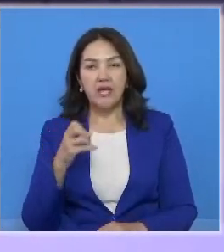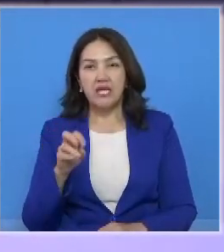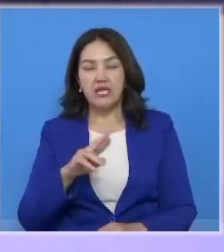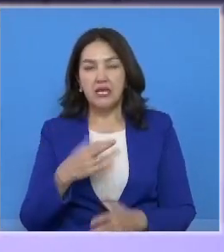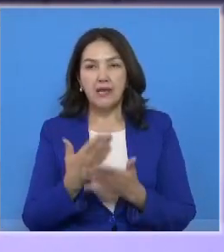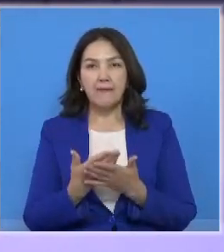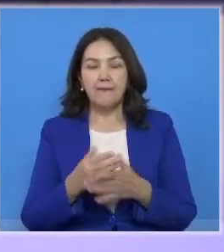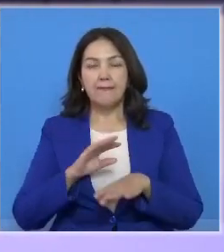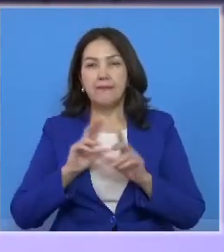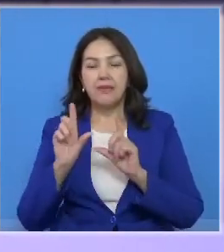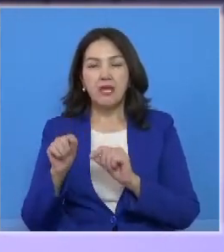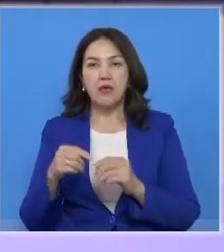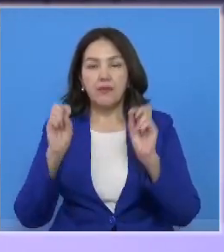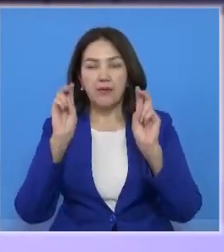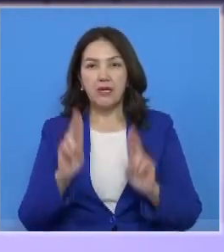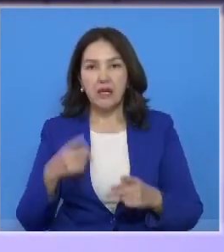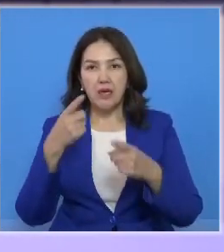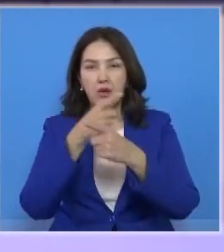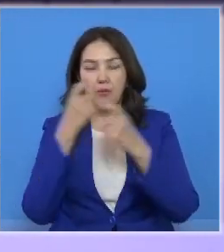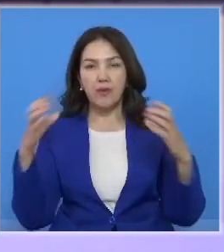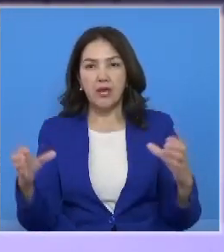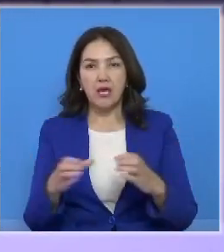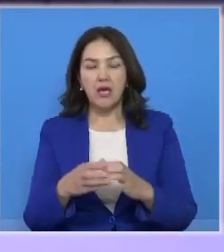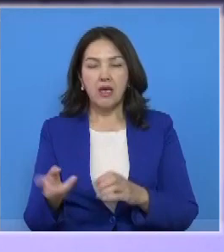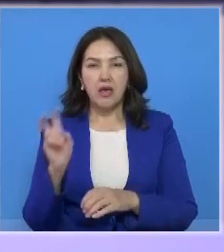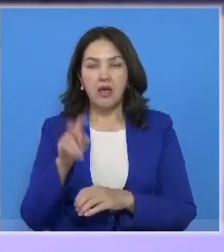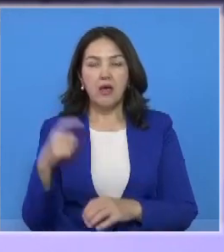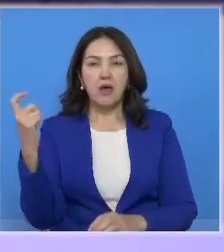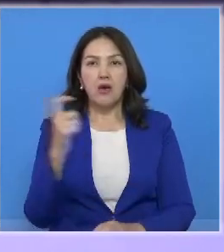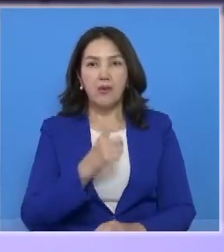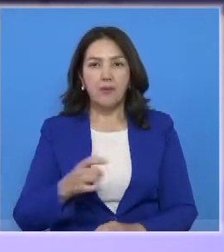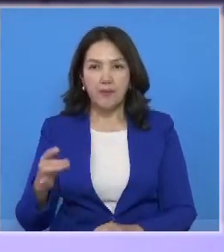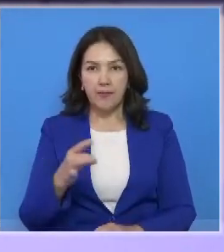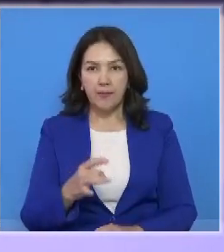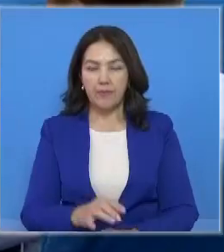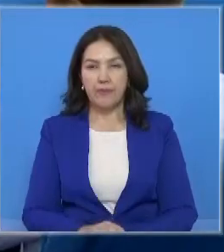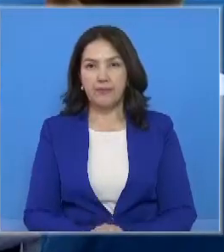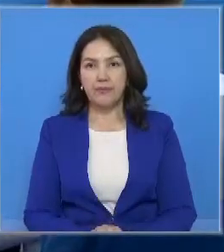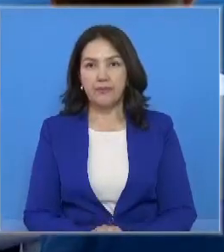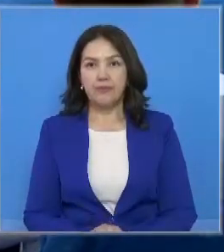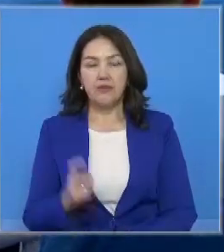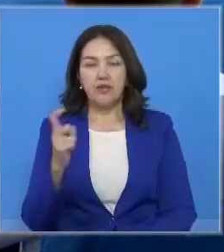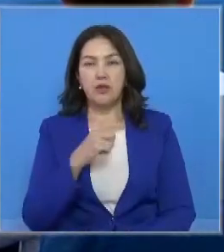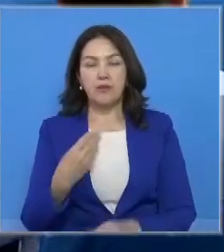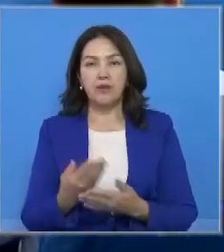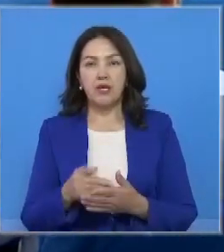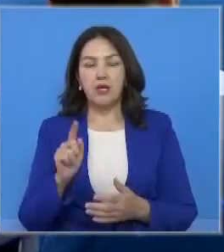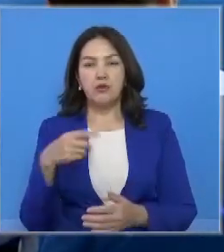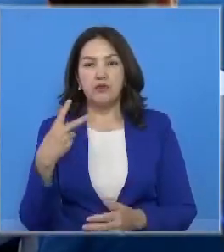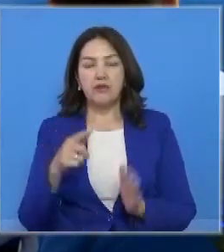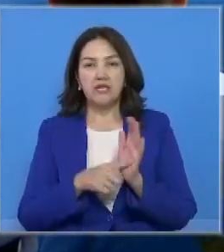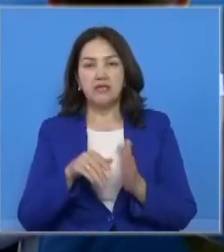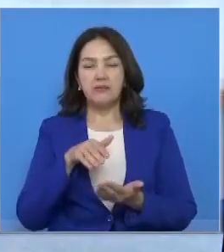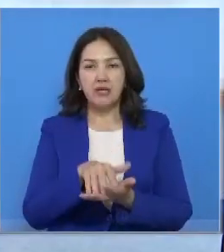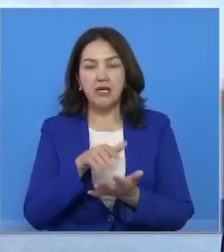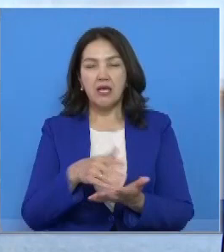В рамках поездки специальная информационная группа посетила Храмтауский район. Храмтаучане подали 127 заявок на